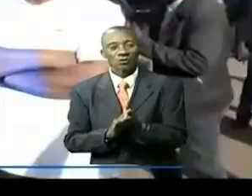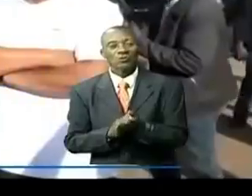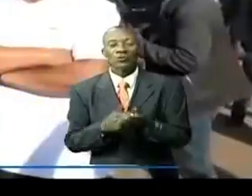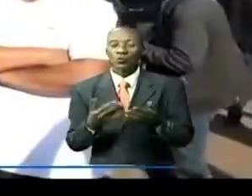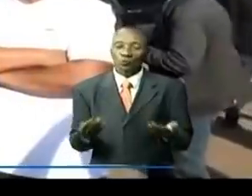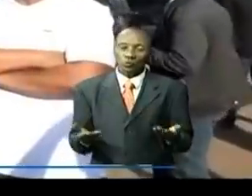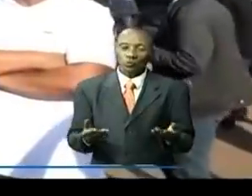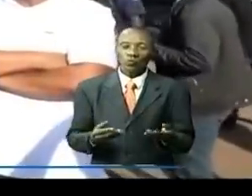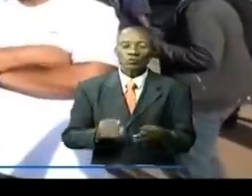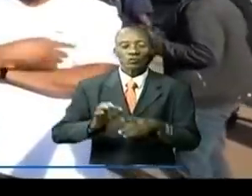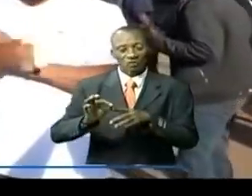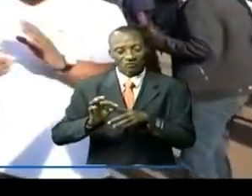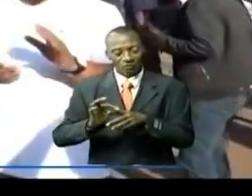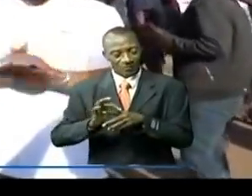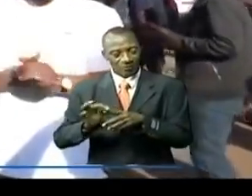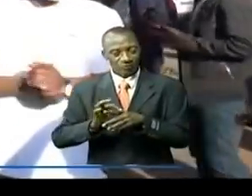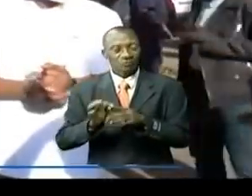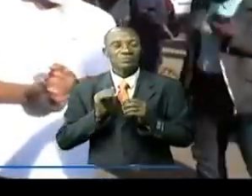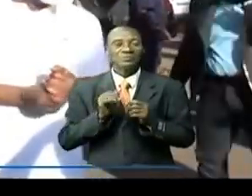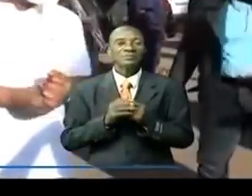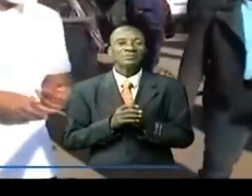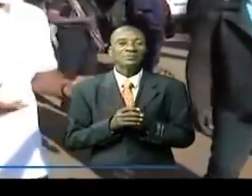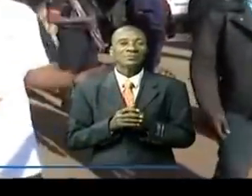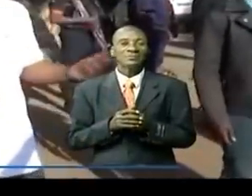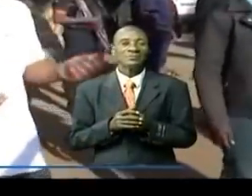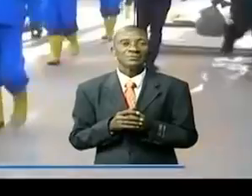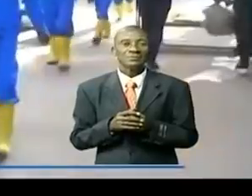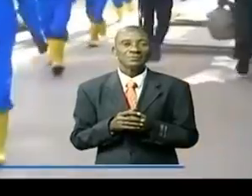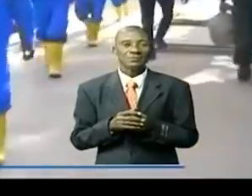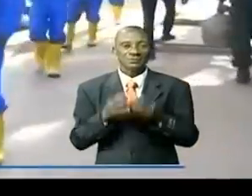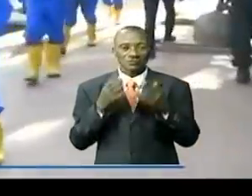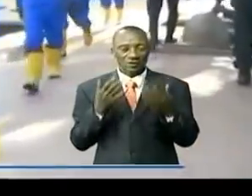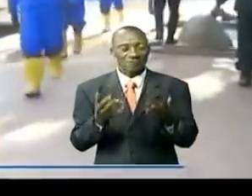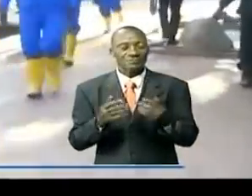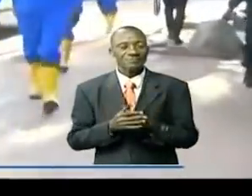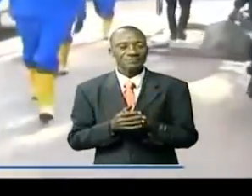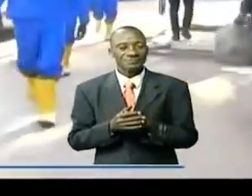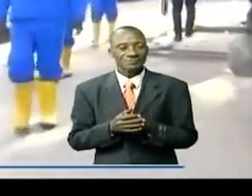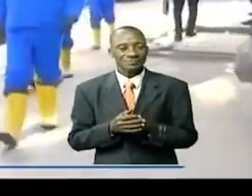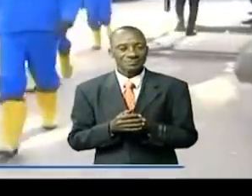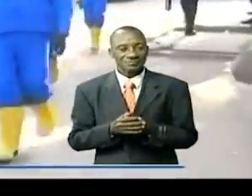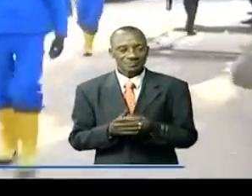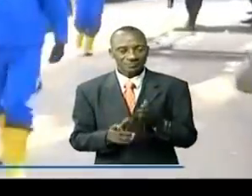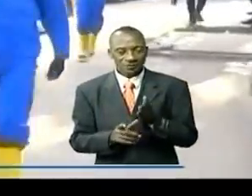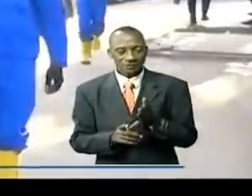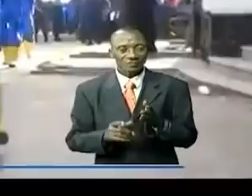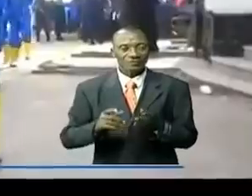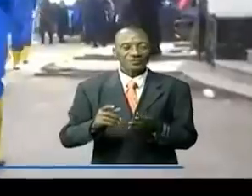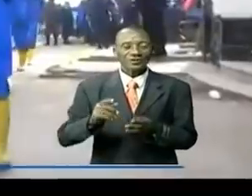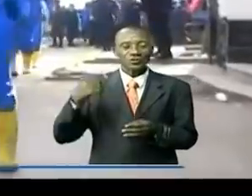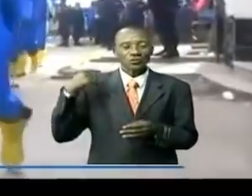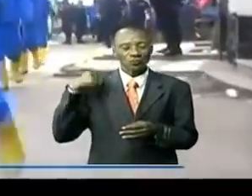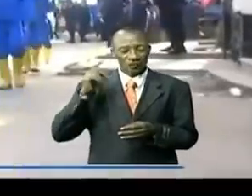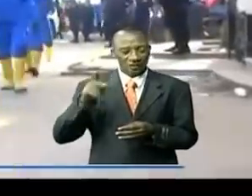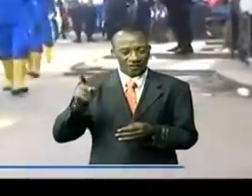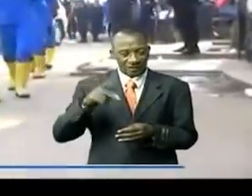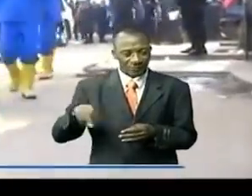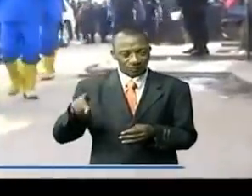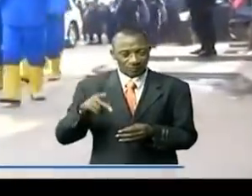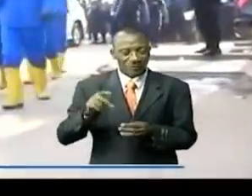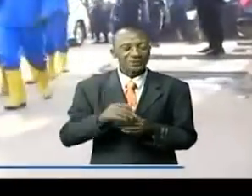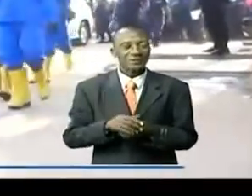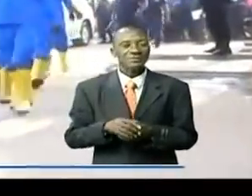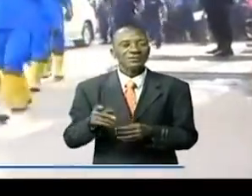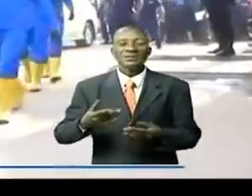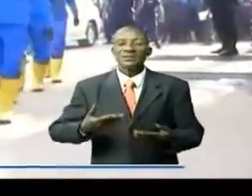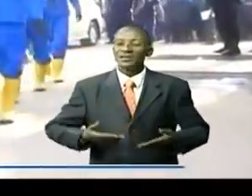instructions avant l'embarquement dans l'avion à l'aéroport de Lalouano. Le vice-gouverneur de province, Jacob Kamfa Kimimba, se dit satisfait de